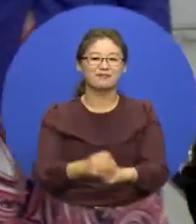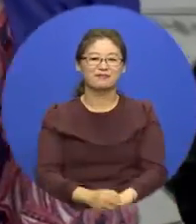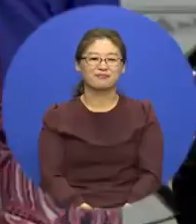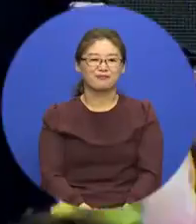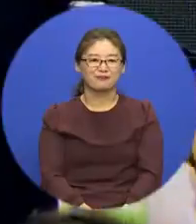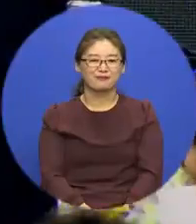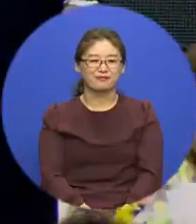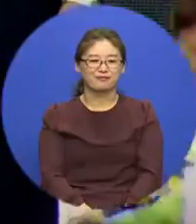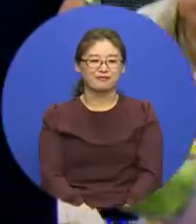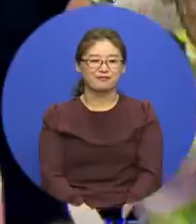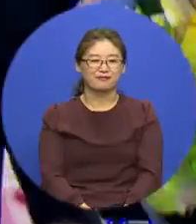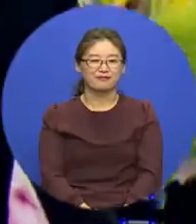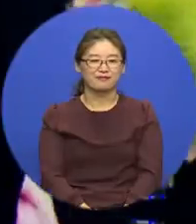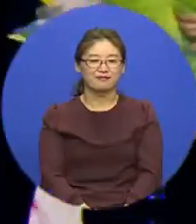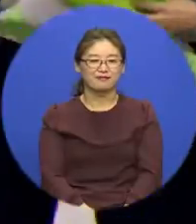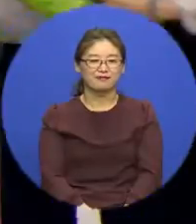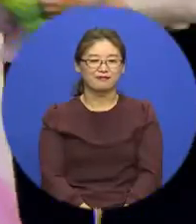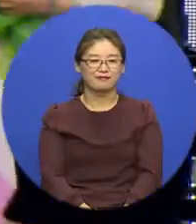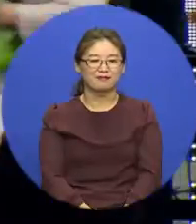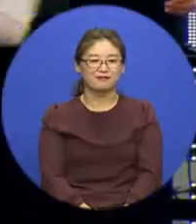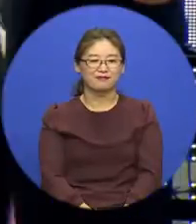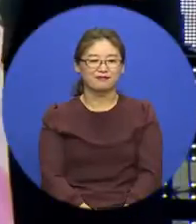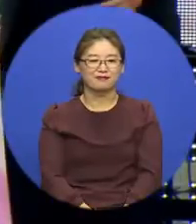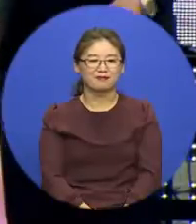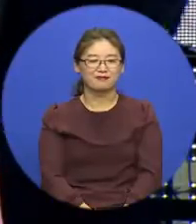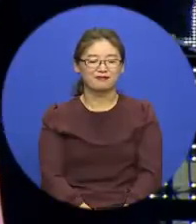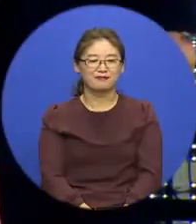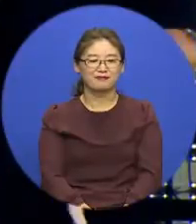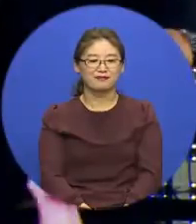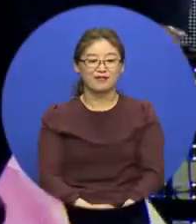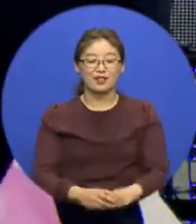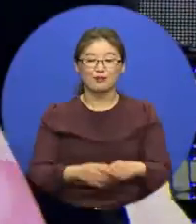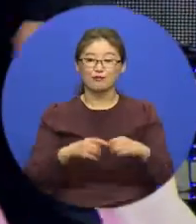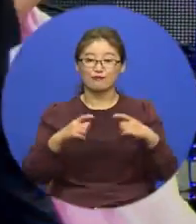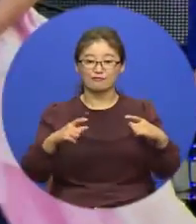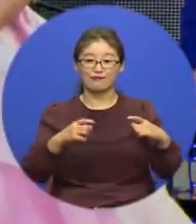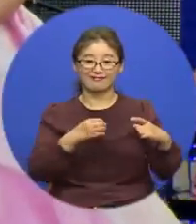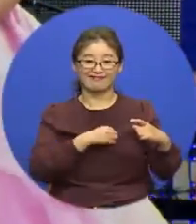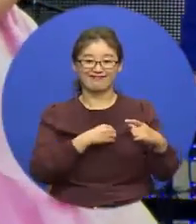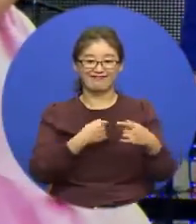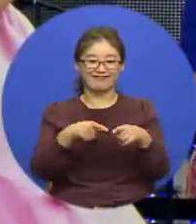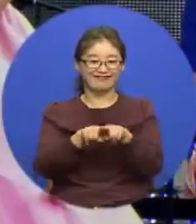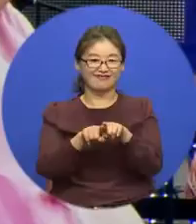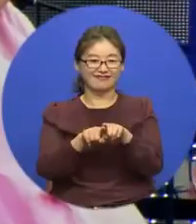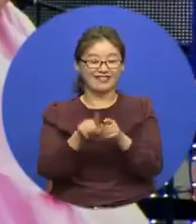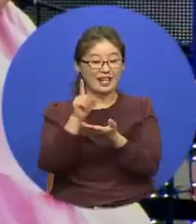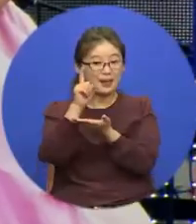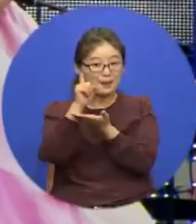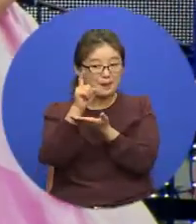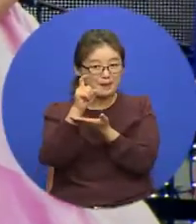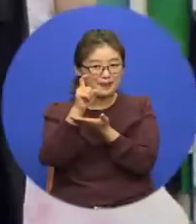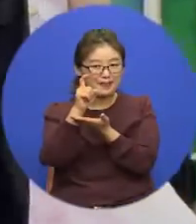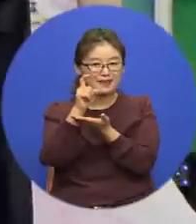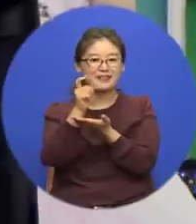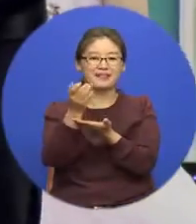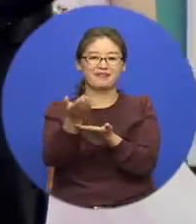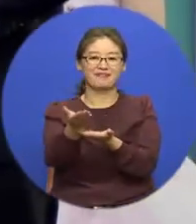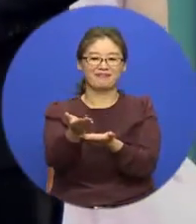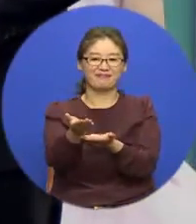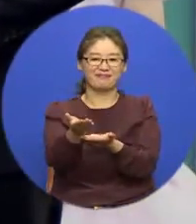하겠습니다. 꽃다발 받고 나서. 네. 자, 자 우리 구 의원님과 같이 서서 사진 촬영 해주시면